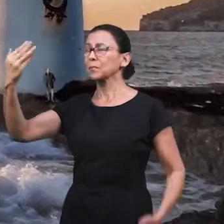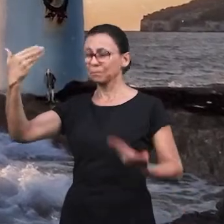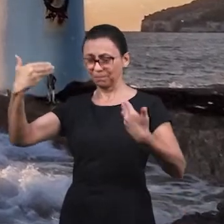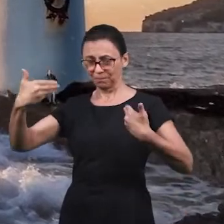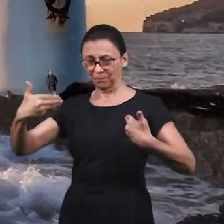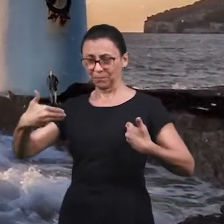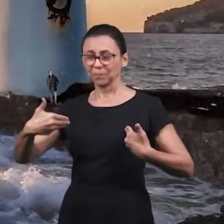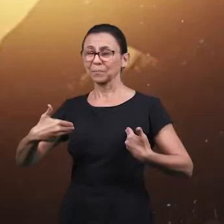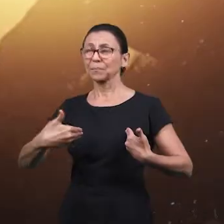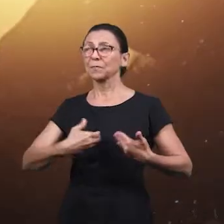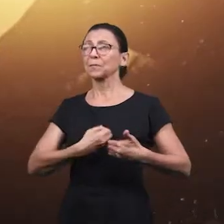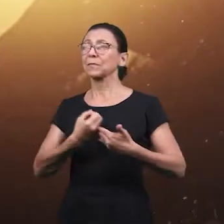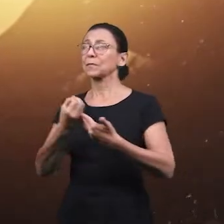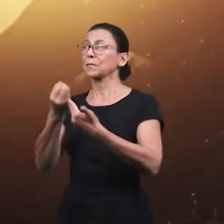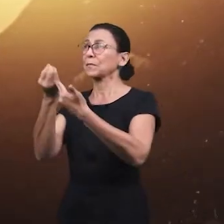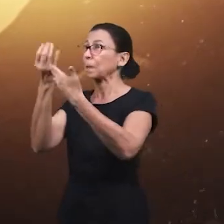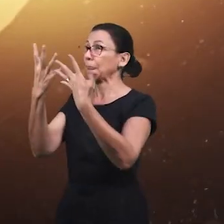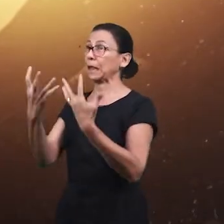грешника.